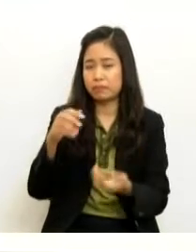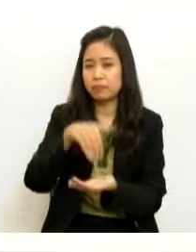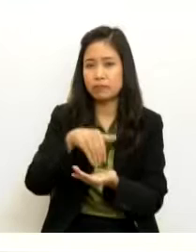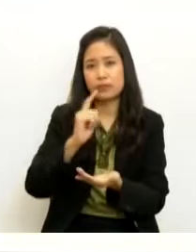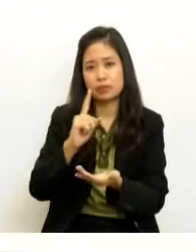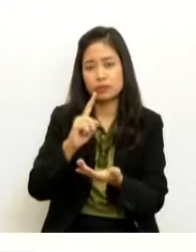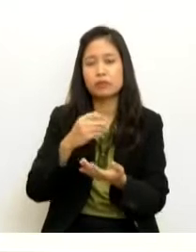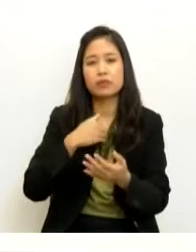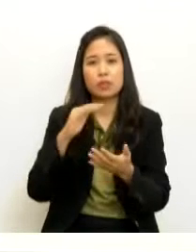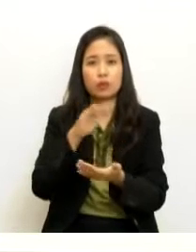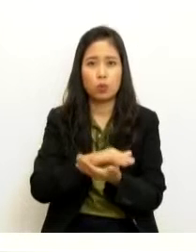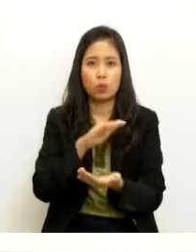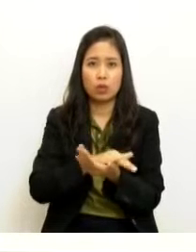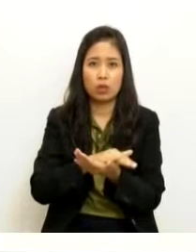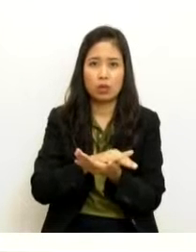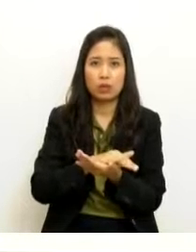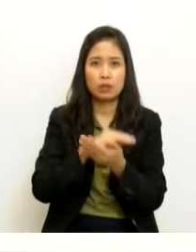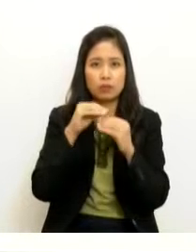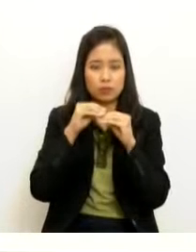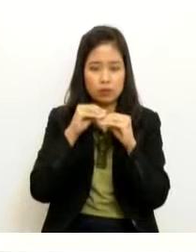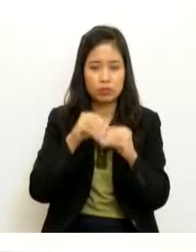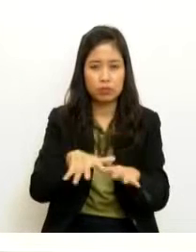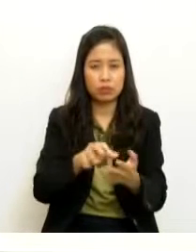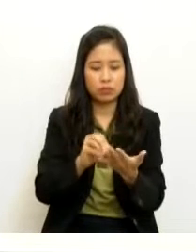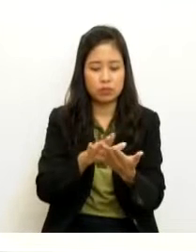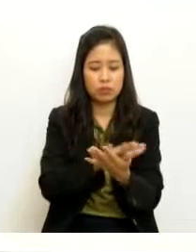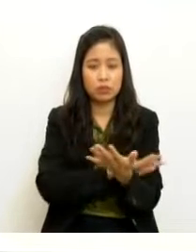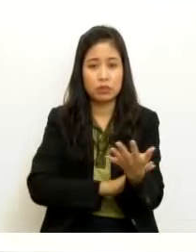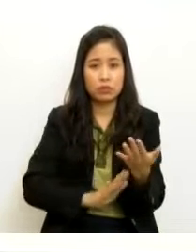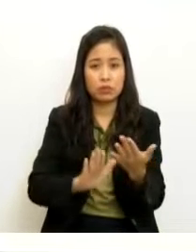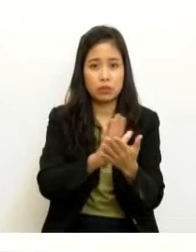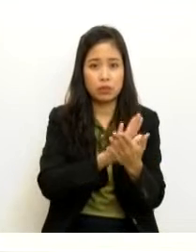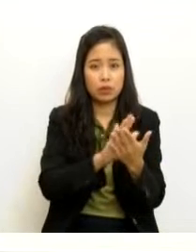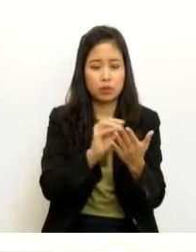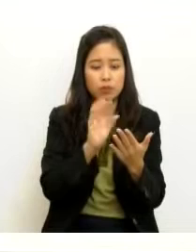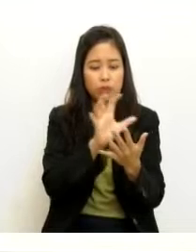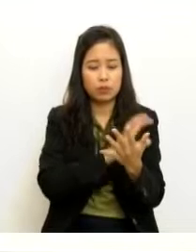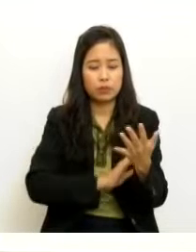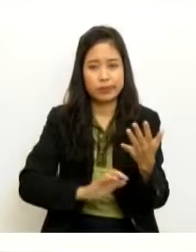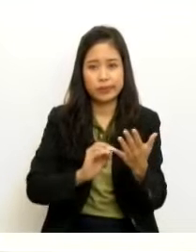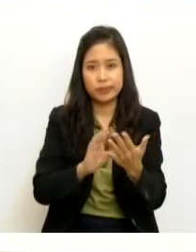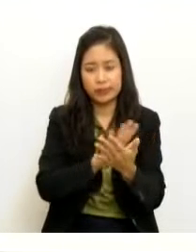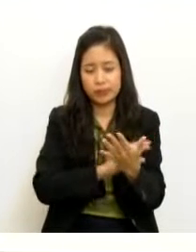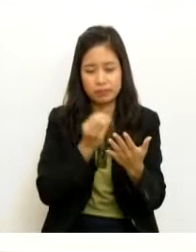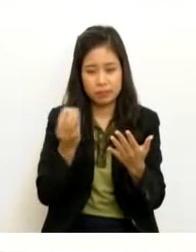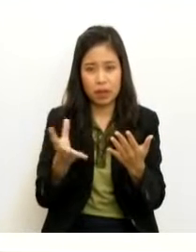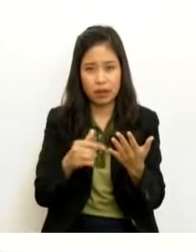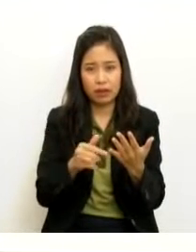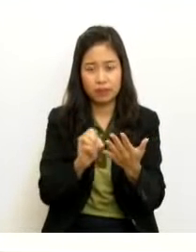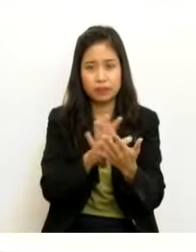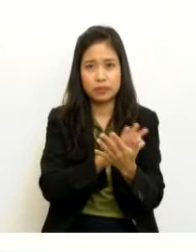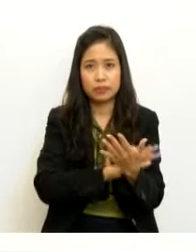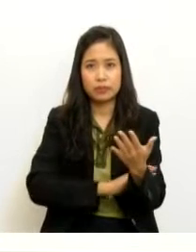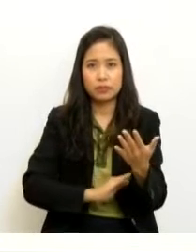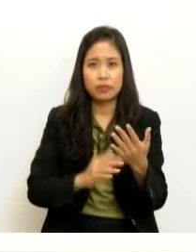เรียนนะครับกระจายอยู่ตามภูมิภาคหรือภูมิประเทศเนี่ยอยู่เป็นจำนวนมากในเรื่องมิติ